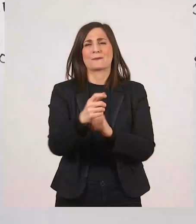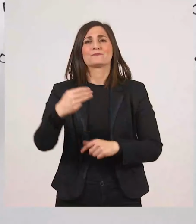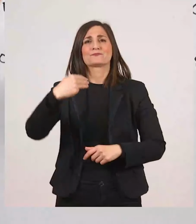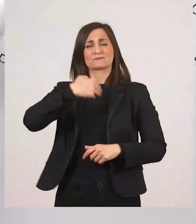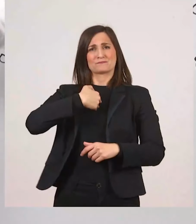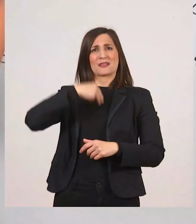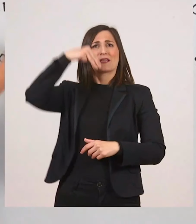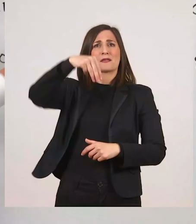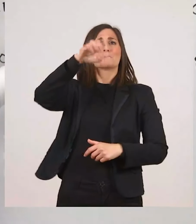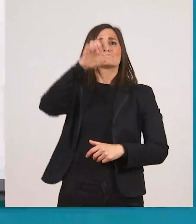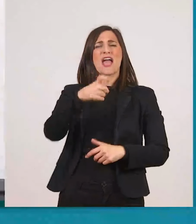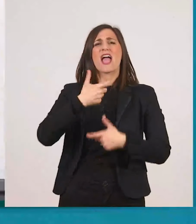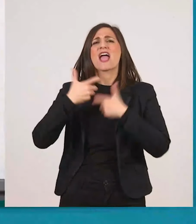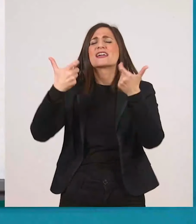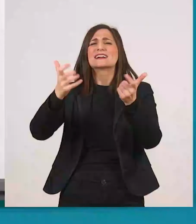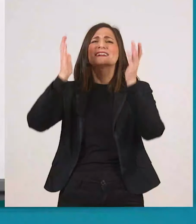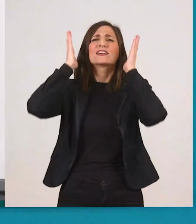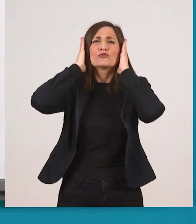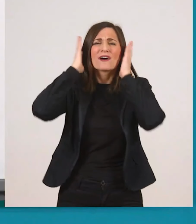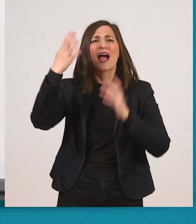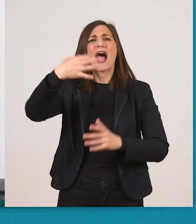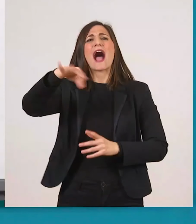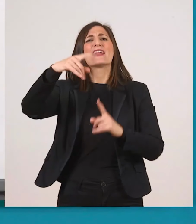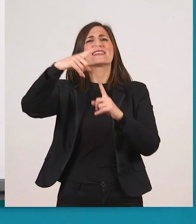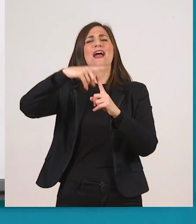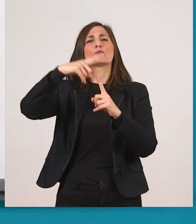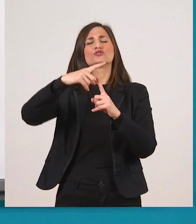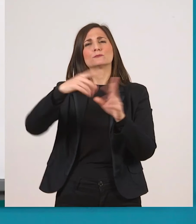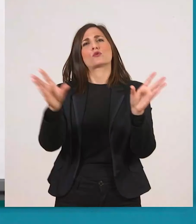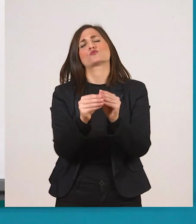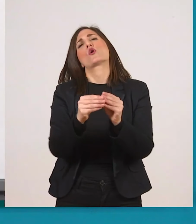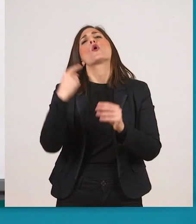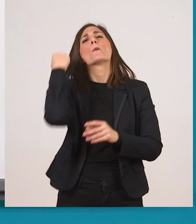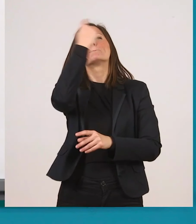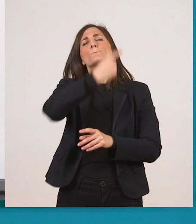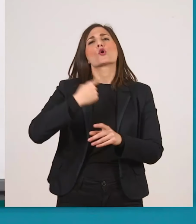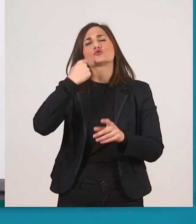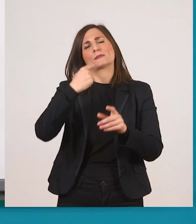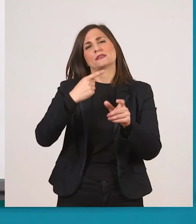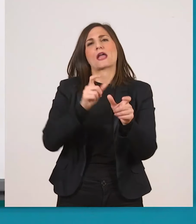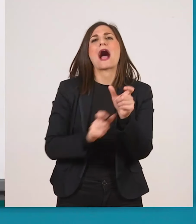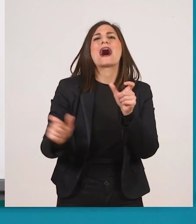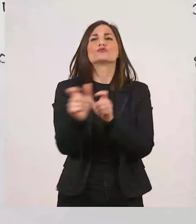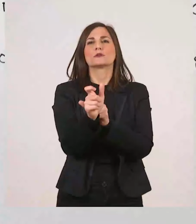το με είναι αδύνατος τύπος της προσωπικής αντωνυμίας και βρίσκεται δίπλα σε ρήμα, πολύ ωραία.